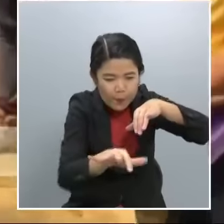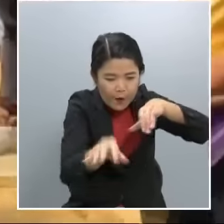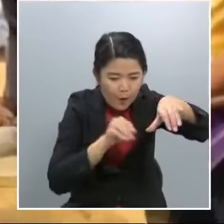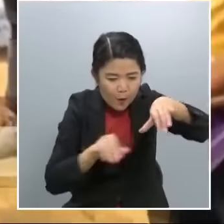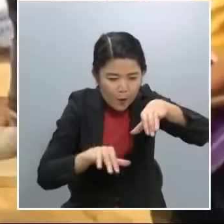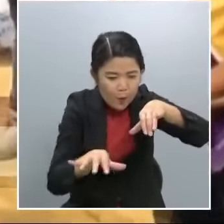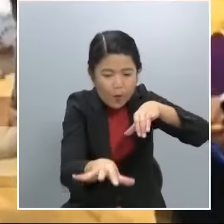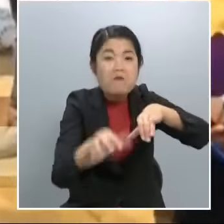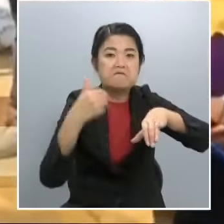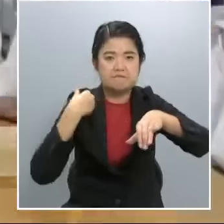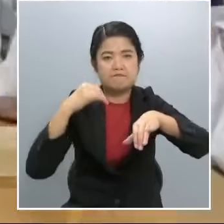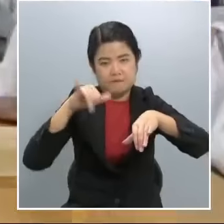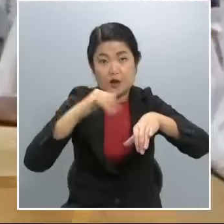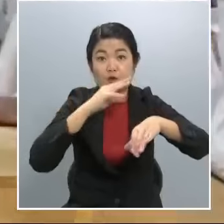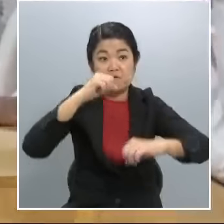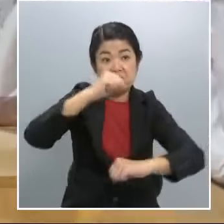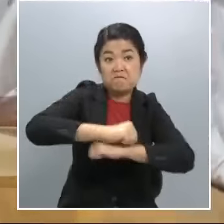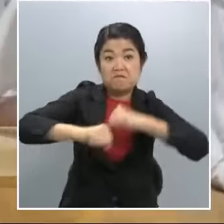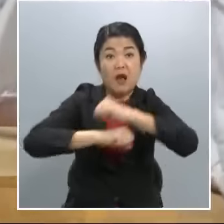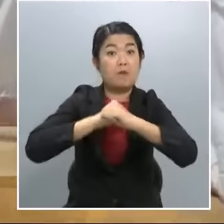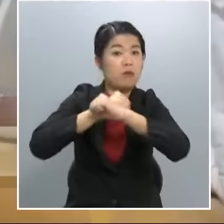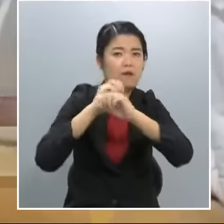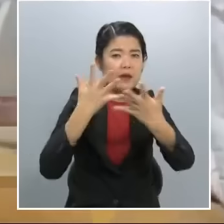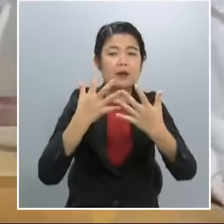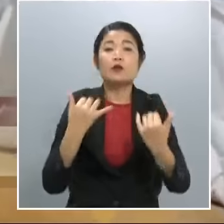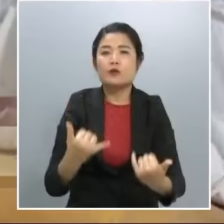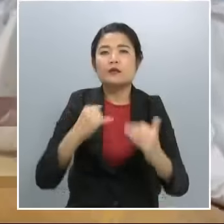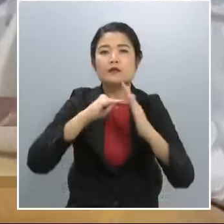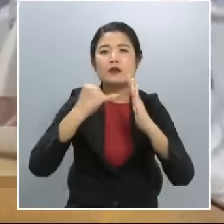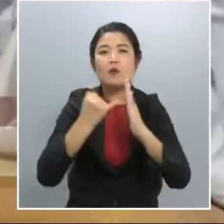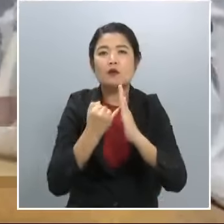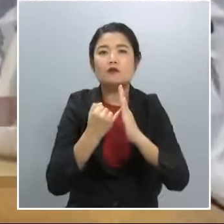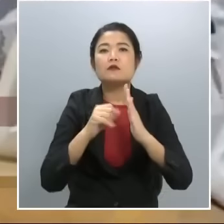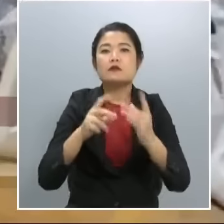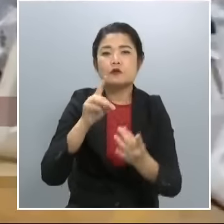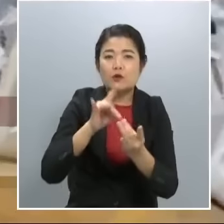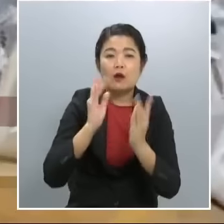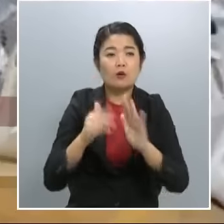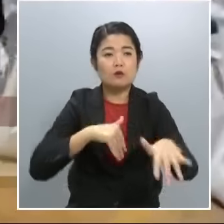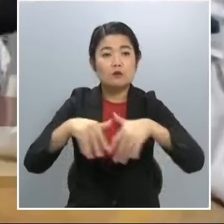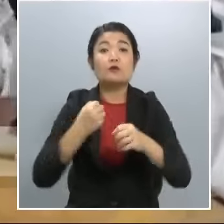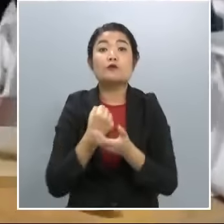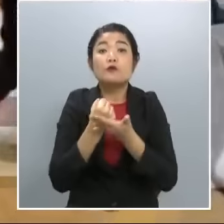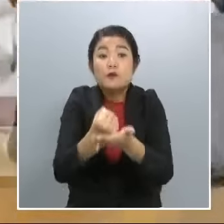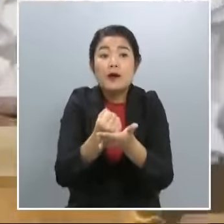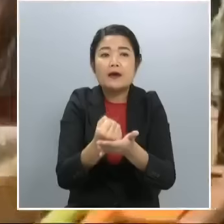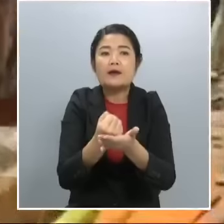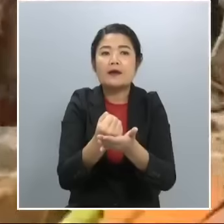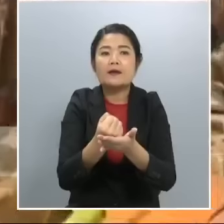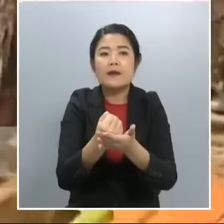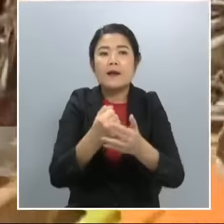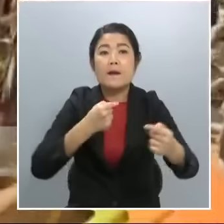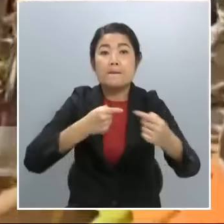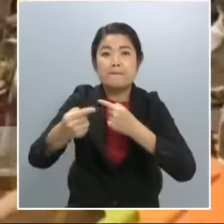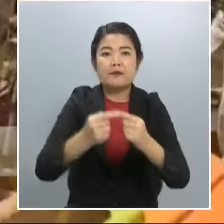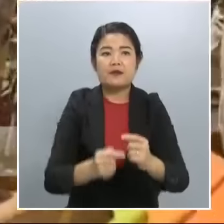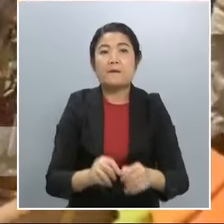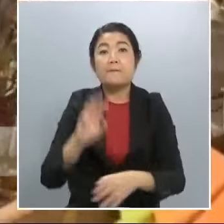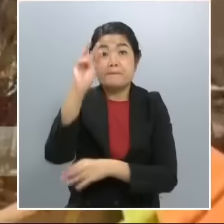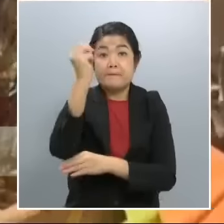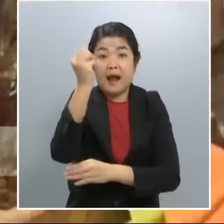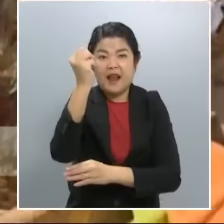จะทะลุเข้ามาได้เวลานี้ทางจังหวัดสุโขทัยพร้อมพี่น้องประชาชนก็เลยเสริมแนวคันดินคลุมด้วยพลาสติกอย่างที่เห็นน่ะ